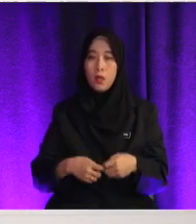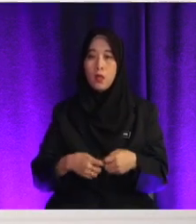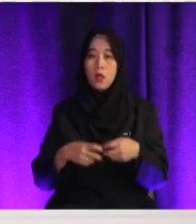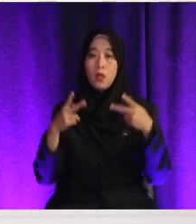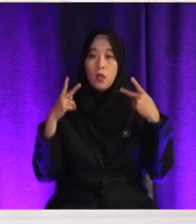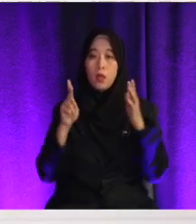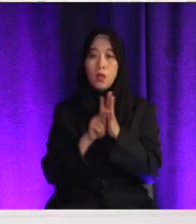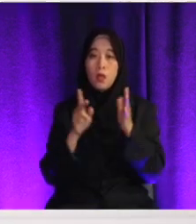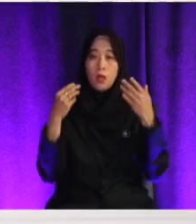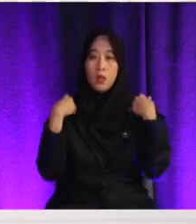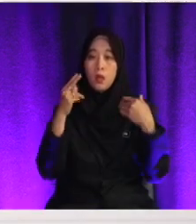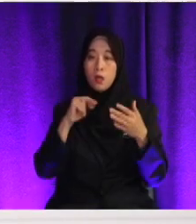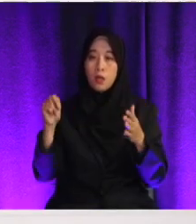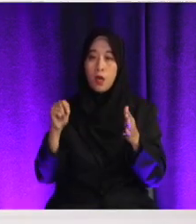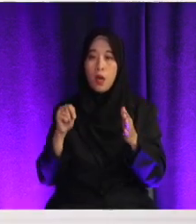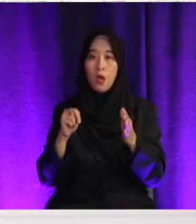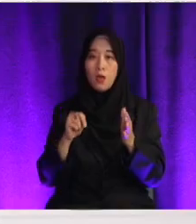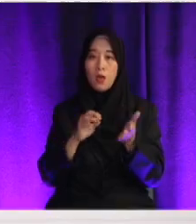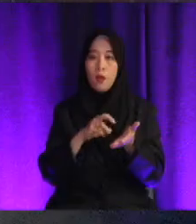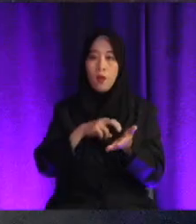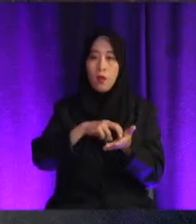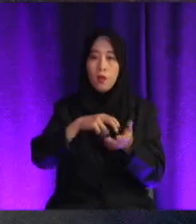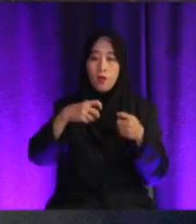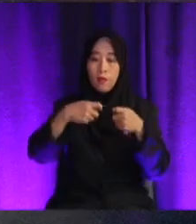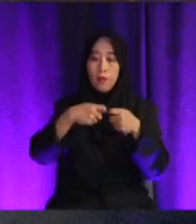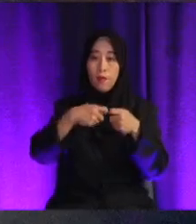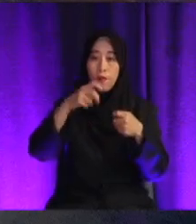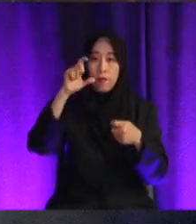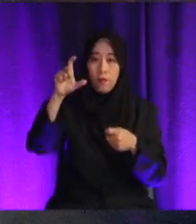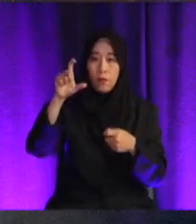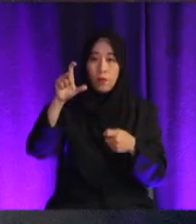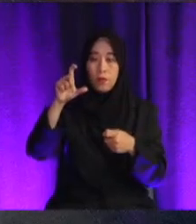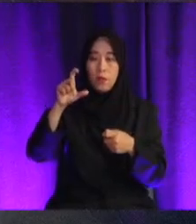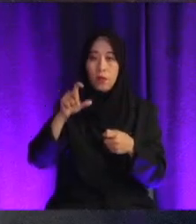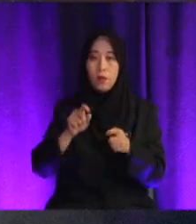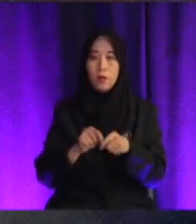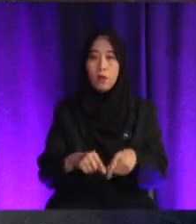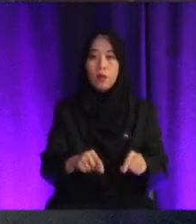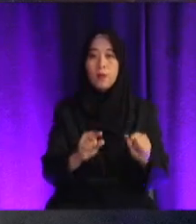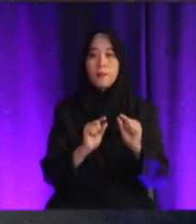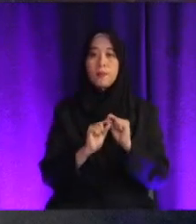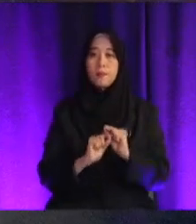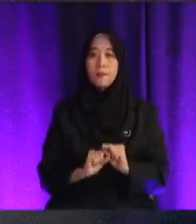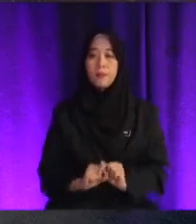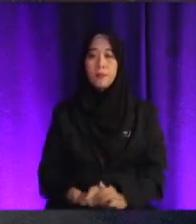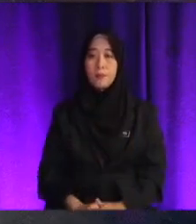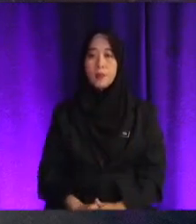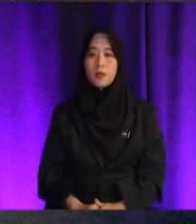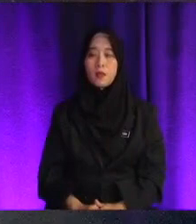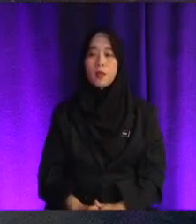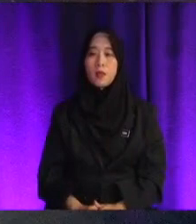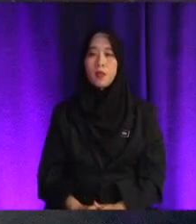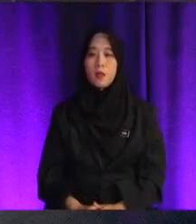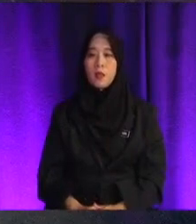Betul. Okey. Nak rekodkan kat mana? Dekat sana. Dia bergerak cikgu. Macam itulah saya kejar balik. Faham.